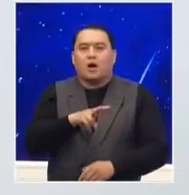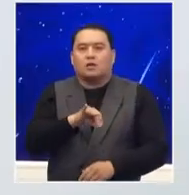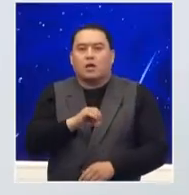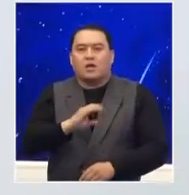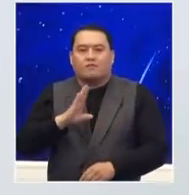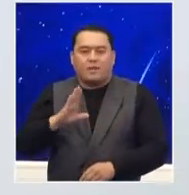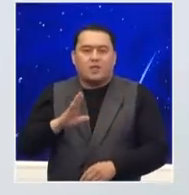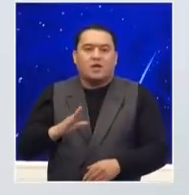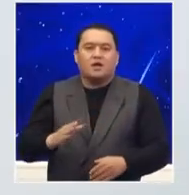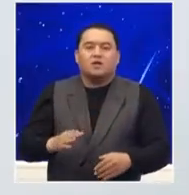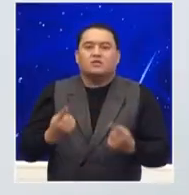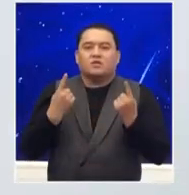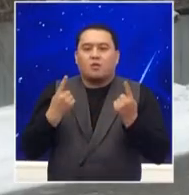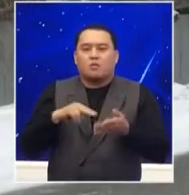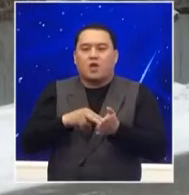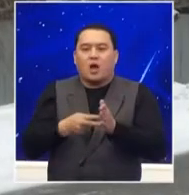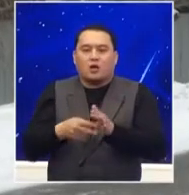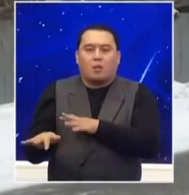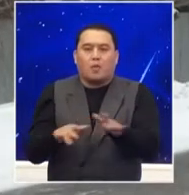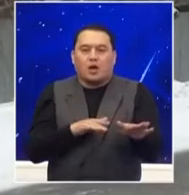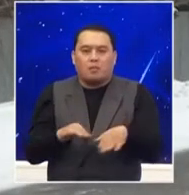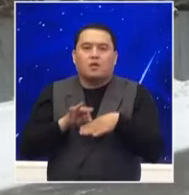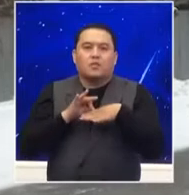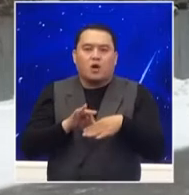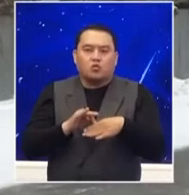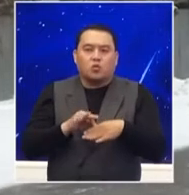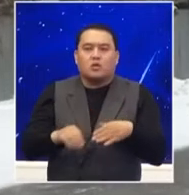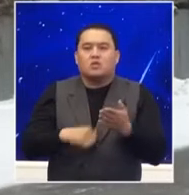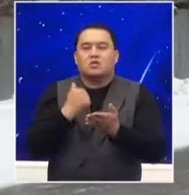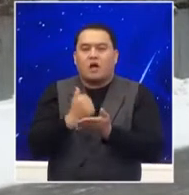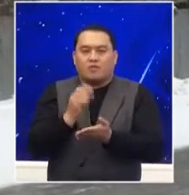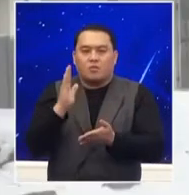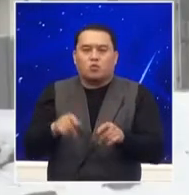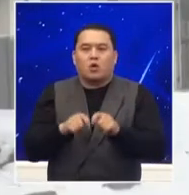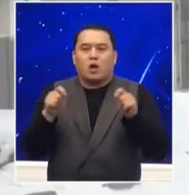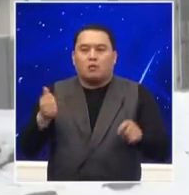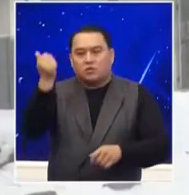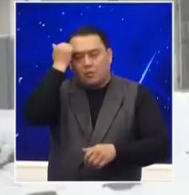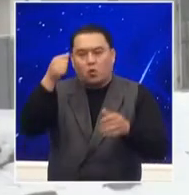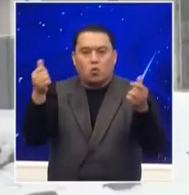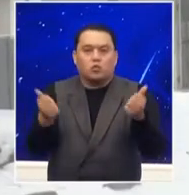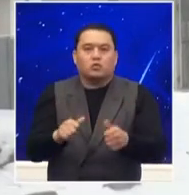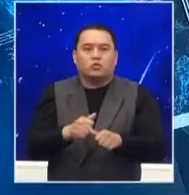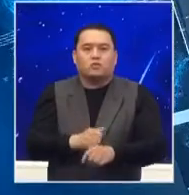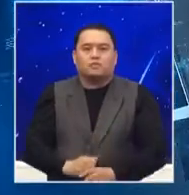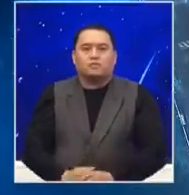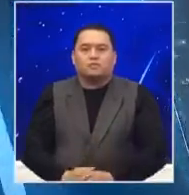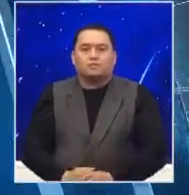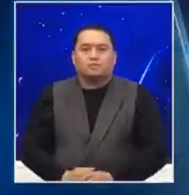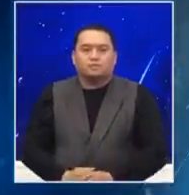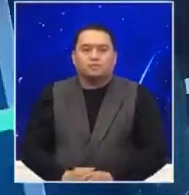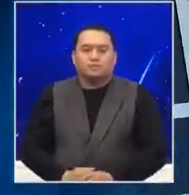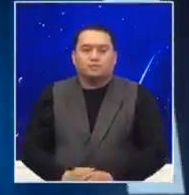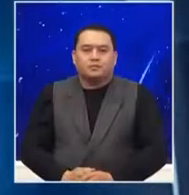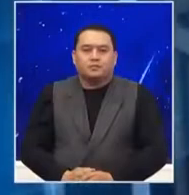Катаева. В честь знаменательной даты планируется ряд мероприятий, главным из которых станет открытие памятника культурному деятелю. Гульмира